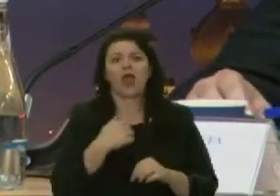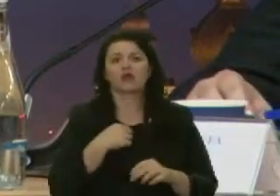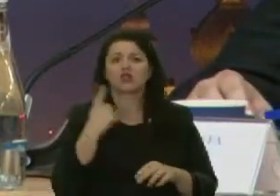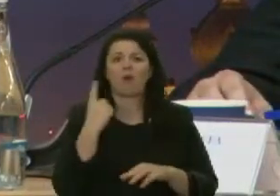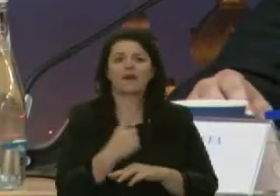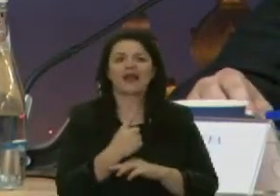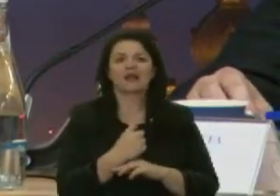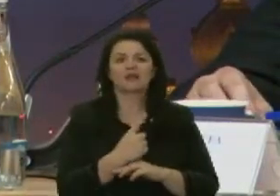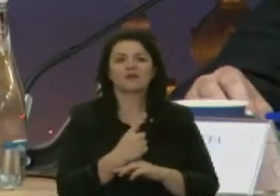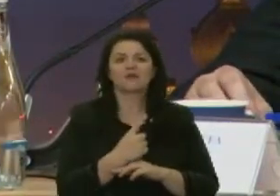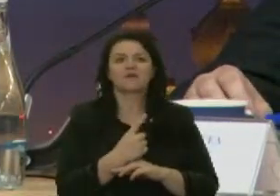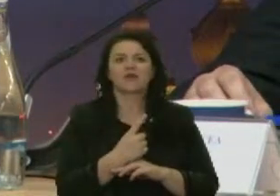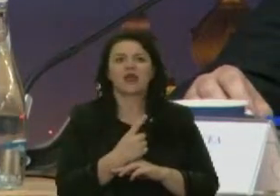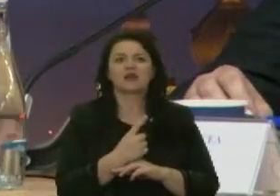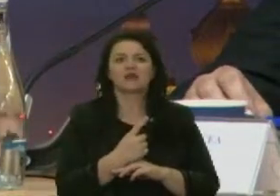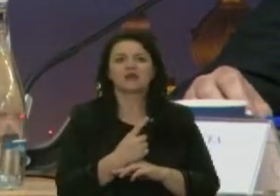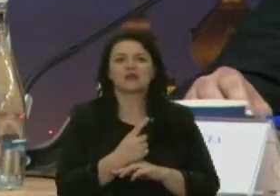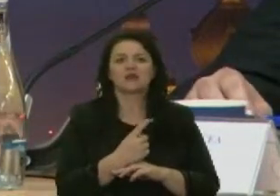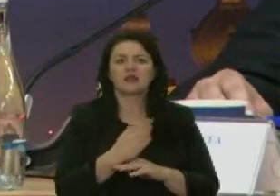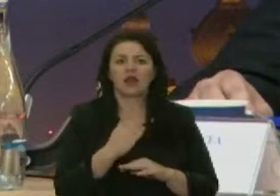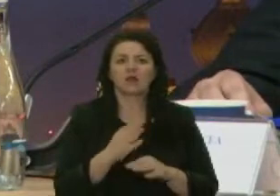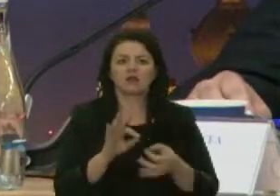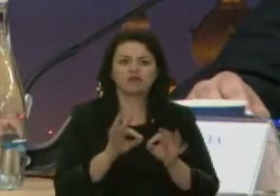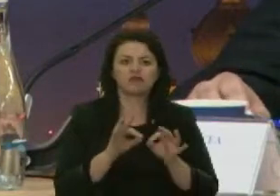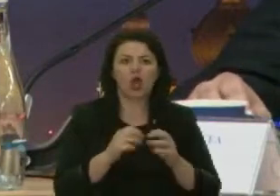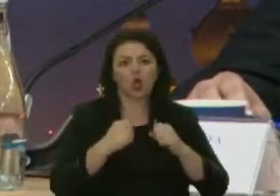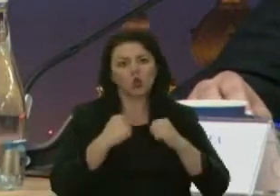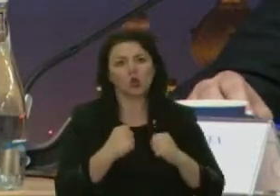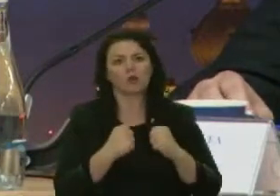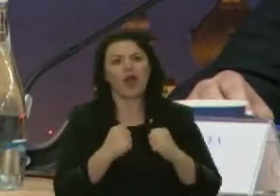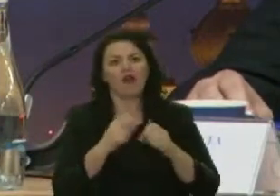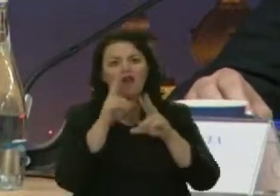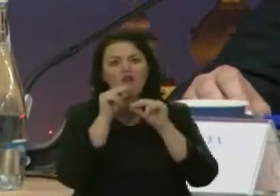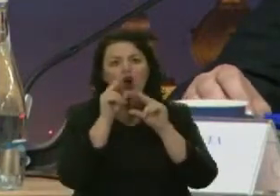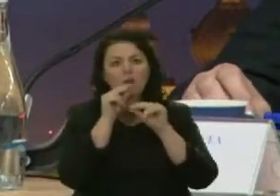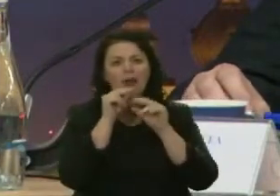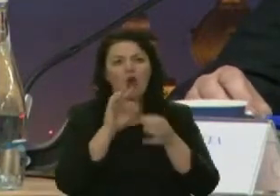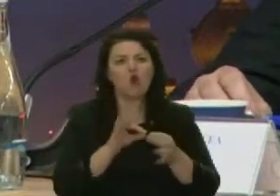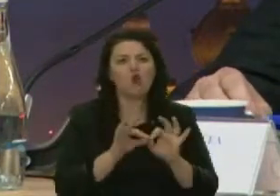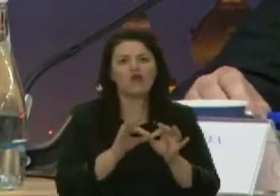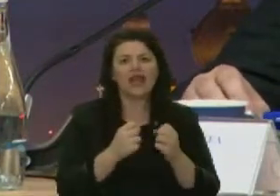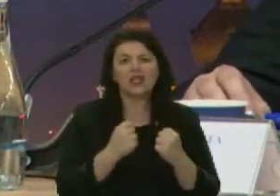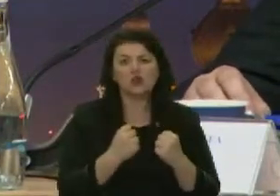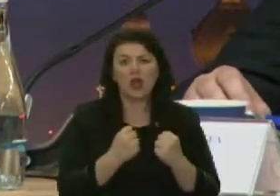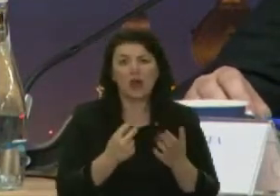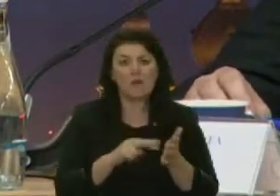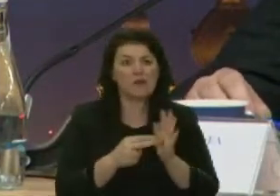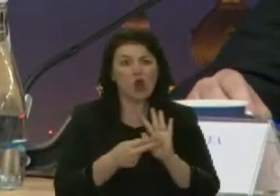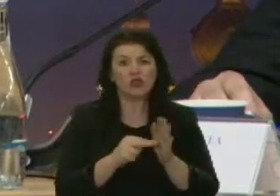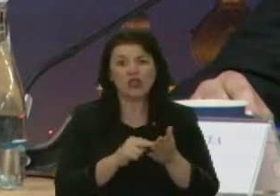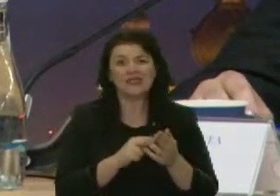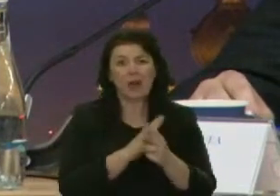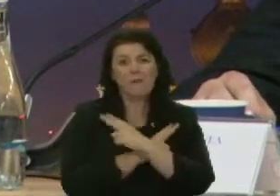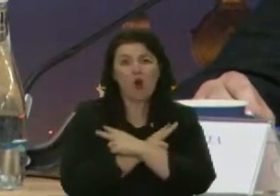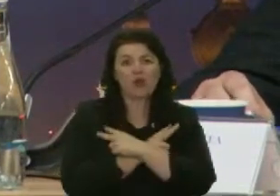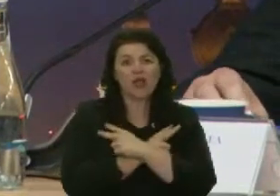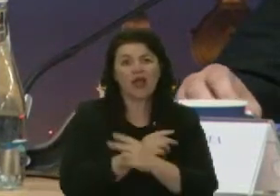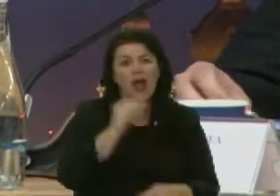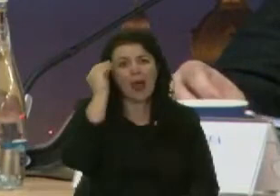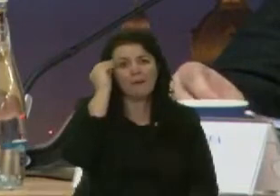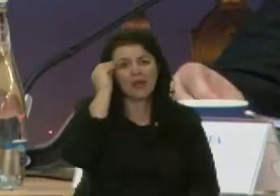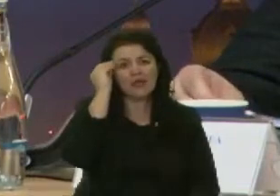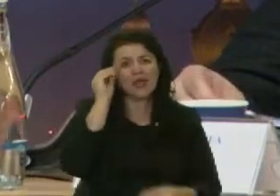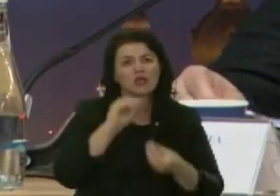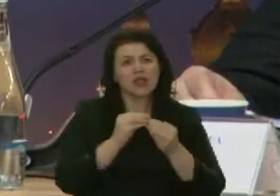taxez în termenii cei mai dur cu putință mai ales când e vorba de asemenea cuvinte atât de dure este un proces de înmormântare a unei amintiri care